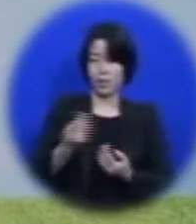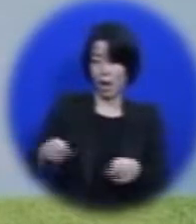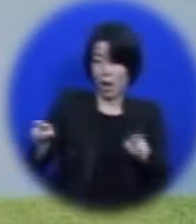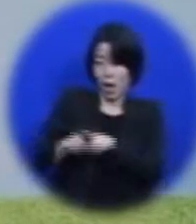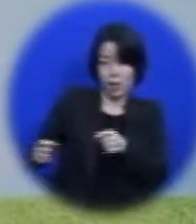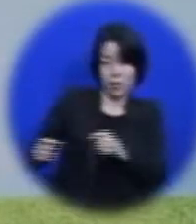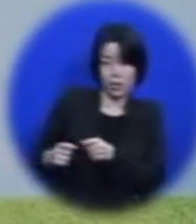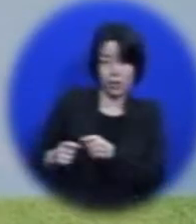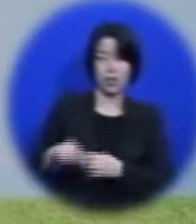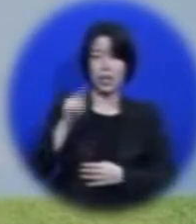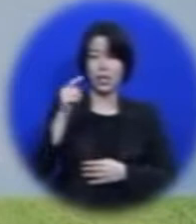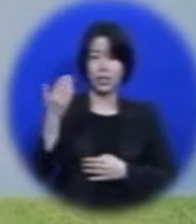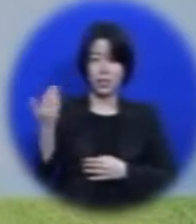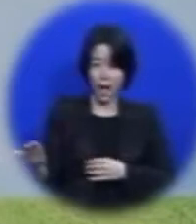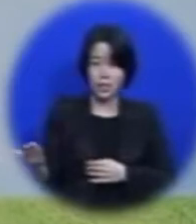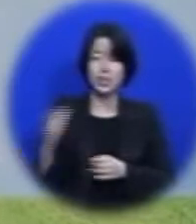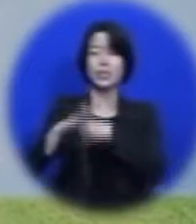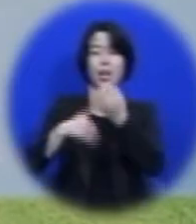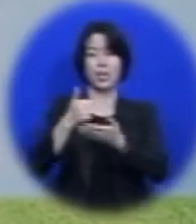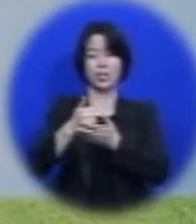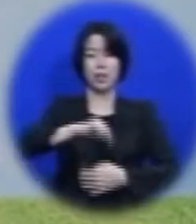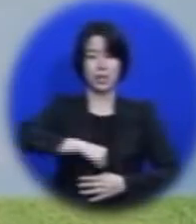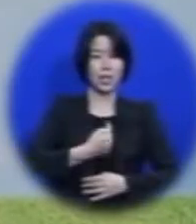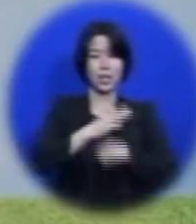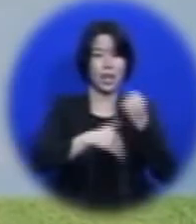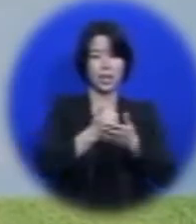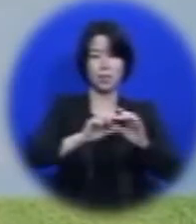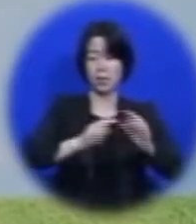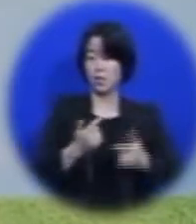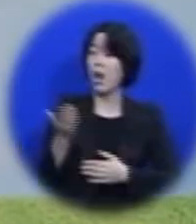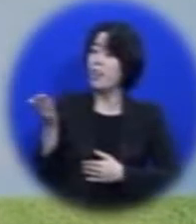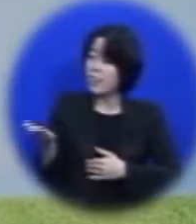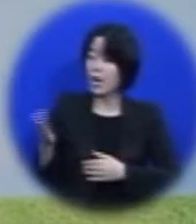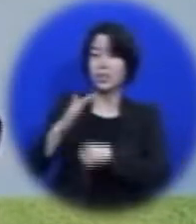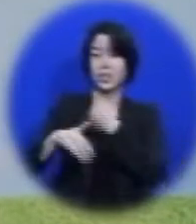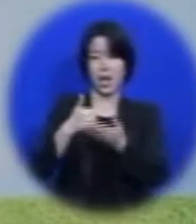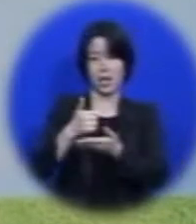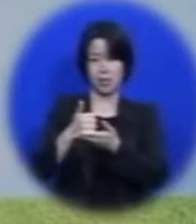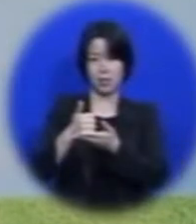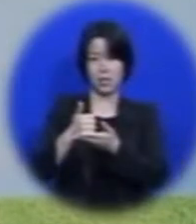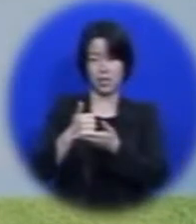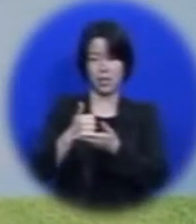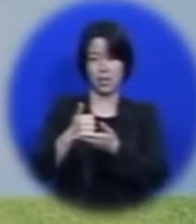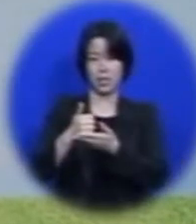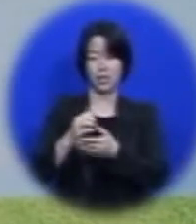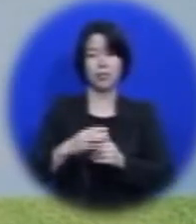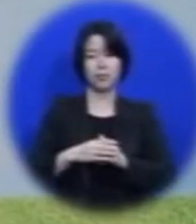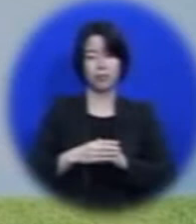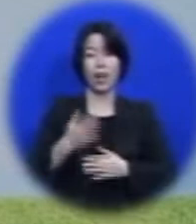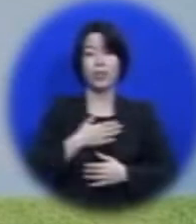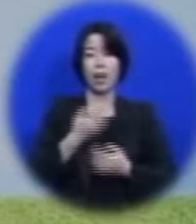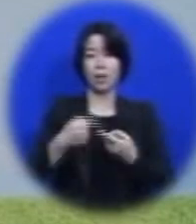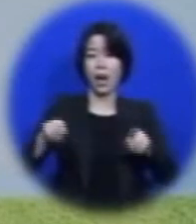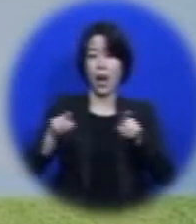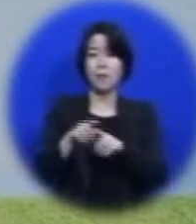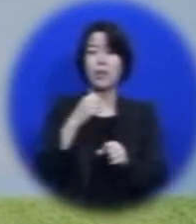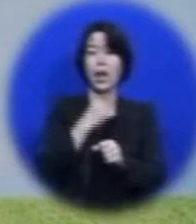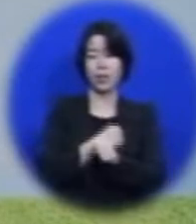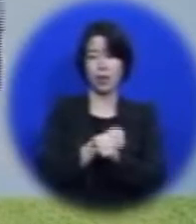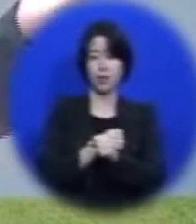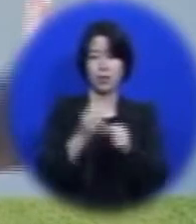있어서 당신의 하나님이라고 그랬어요. 자기의 하나님이 아니고 당신의 하나님이 나와 함께